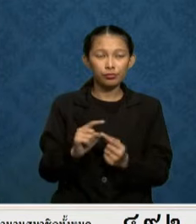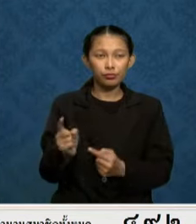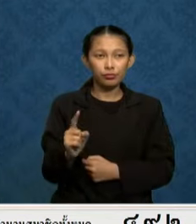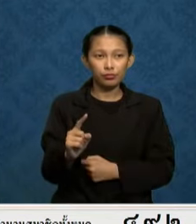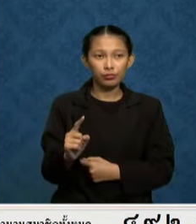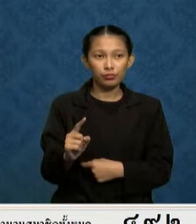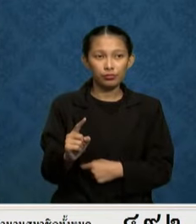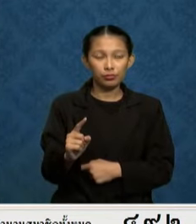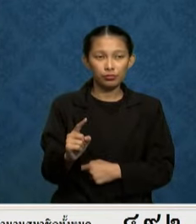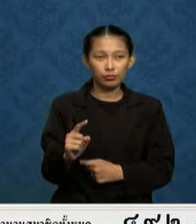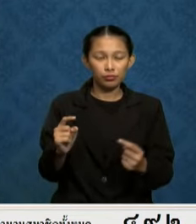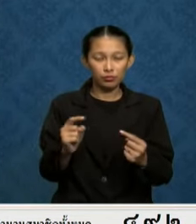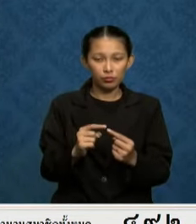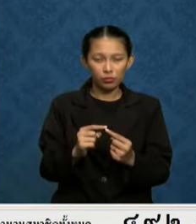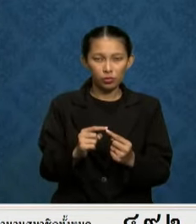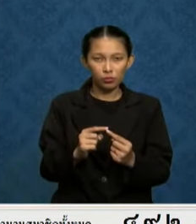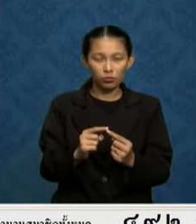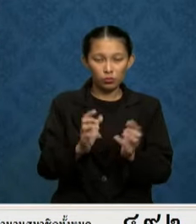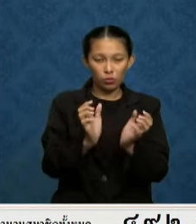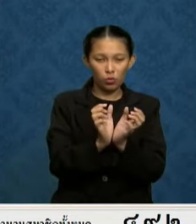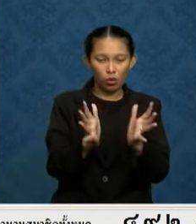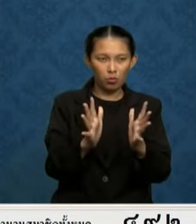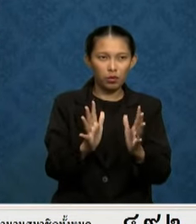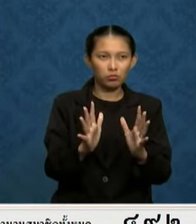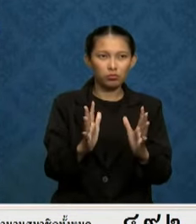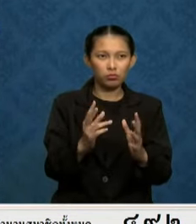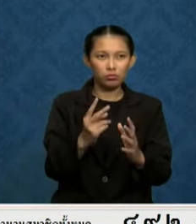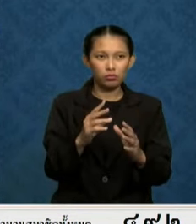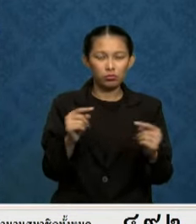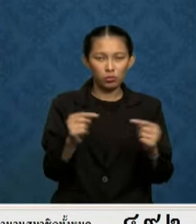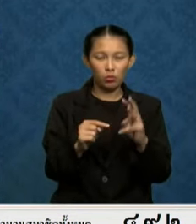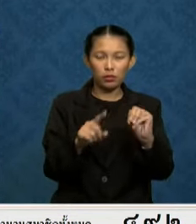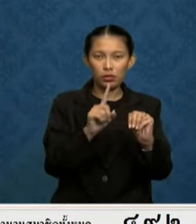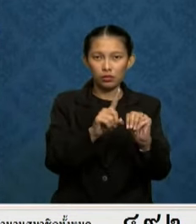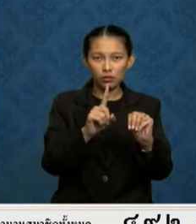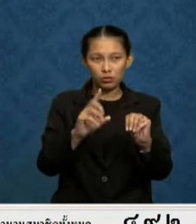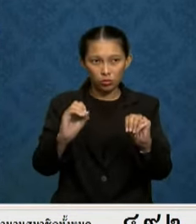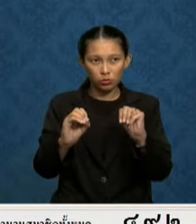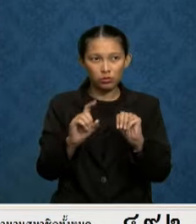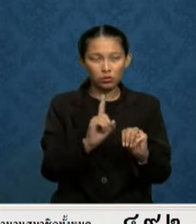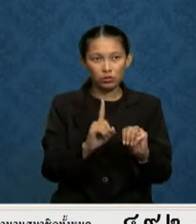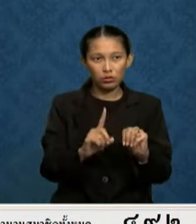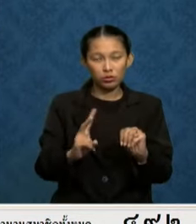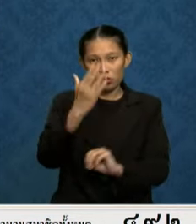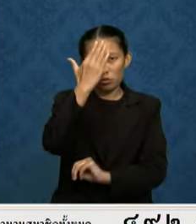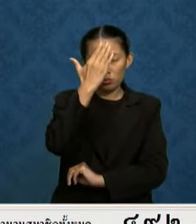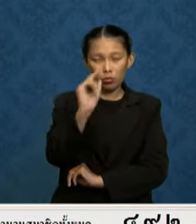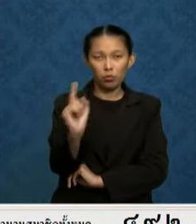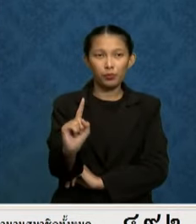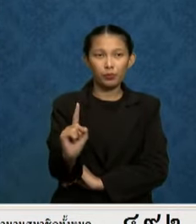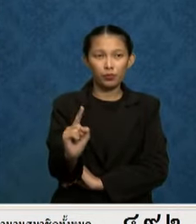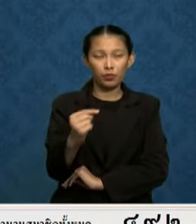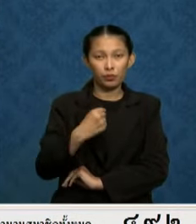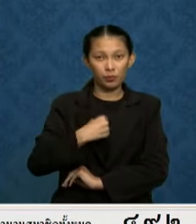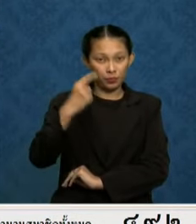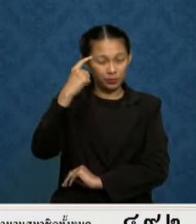ไม่เห็นดวยการนิตรทรศกัหมู่การถามคามผดตามมอนกฎหมาย Open.10 แล Ax ür2 เนื่องจากผมใหคว